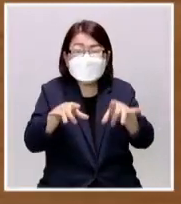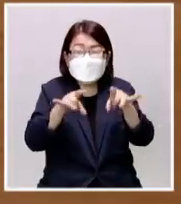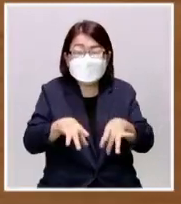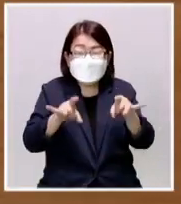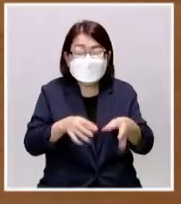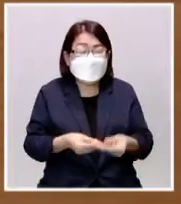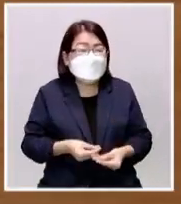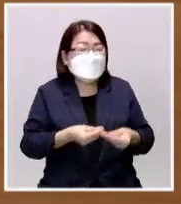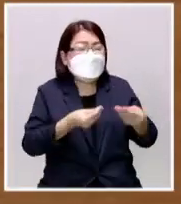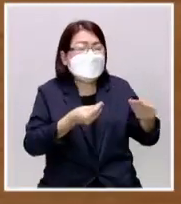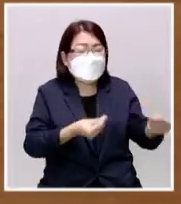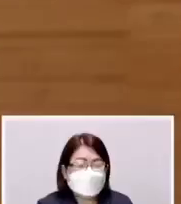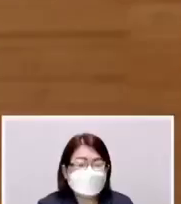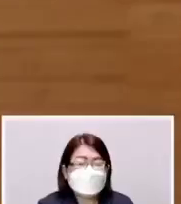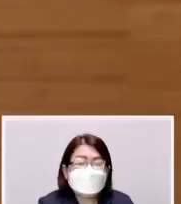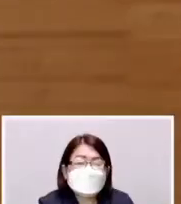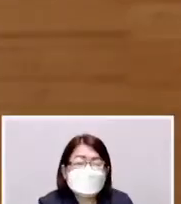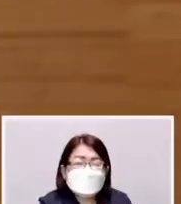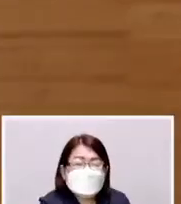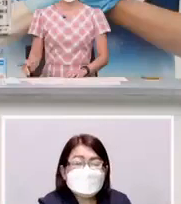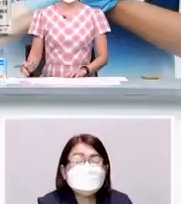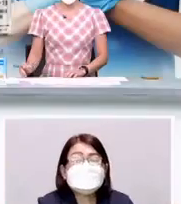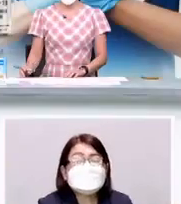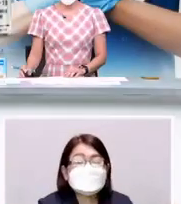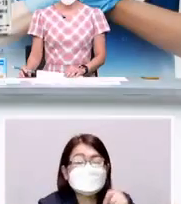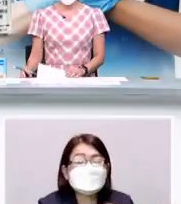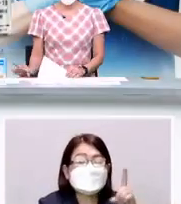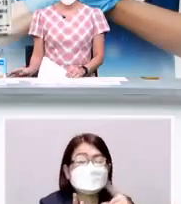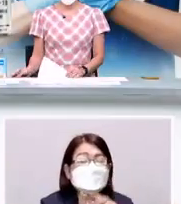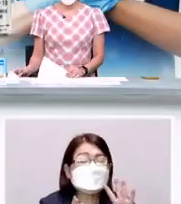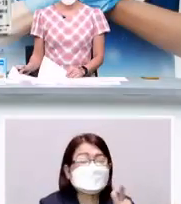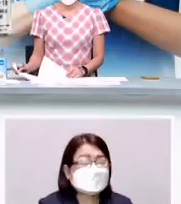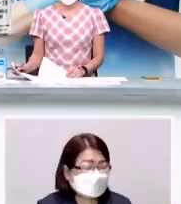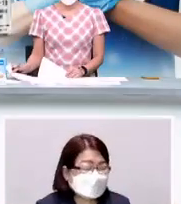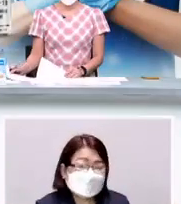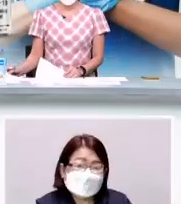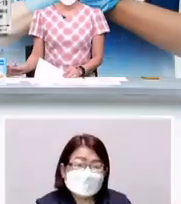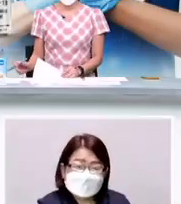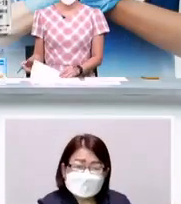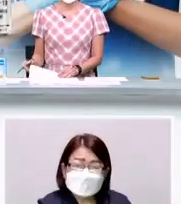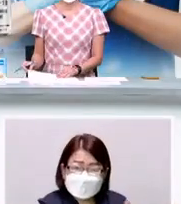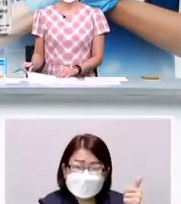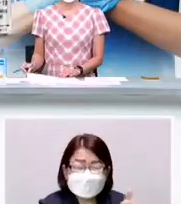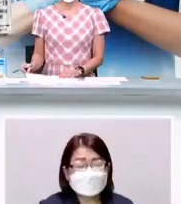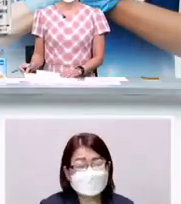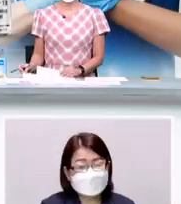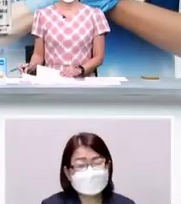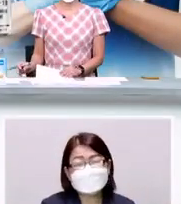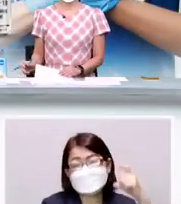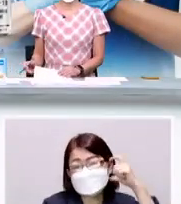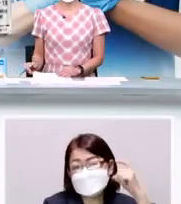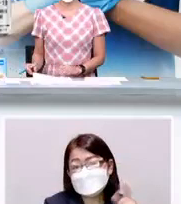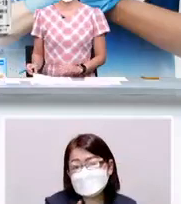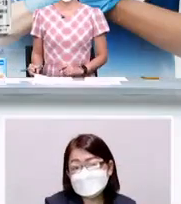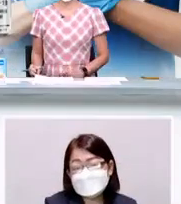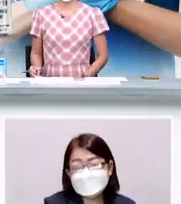จะทดเศยให้ฟเศษอย่างไรเพรวาจะมีเรื่องของคาเสียหาด้วยจากกยกเลอกข้าตกลงนี้แลวก็ การหาเรืองของใใไดเล่งกำไม่มา determinedจะท